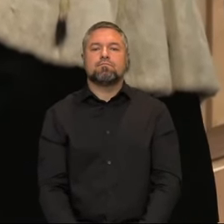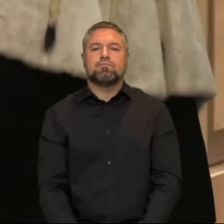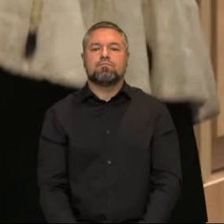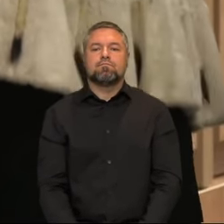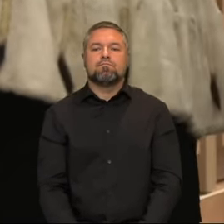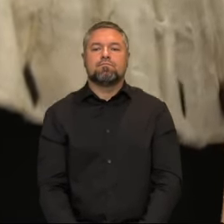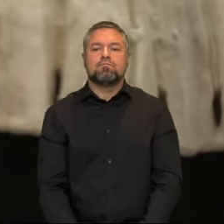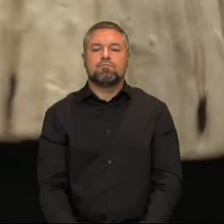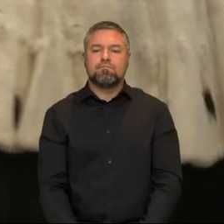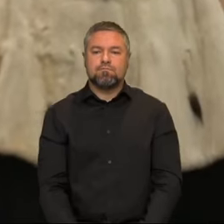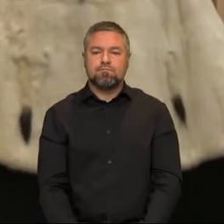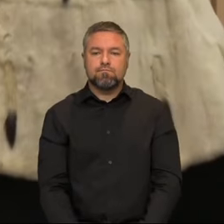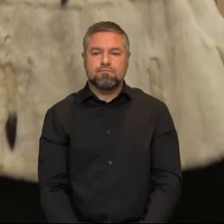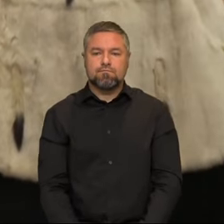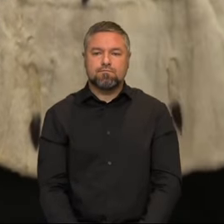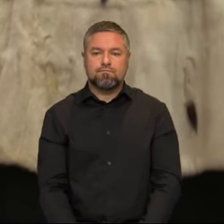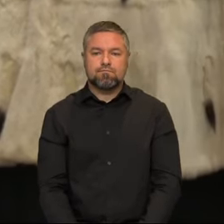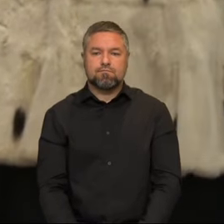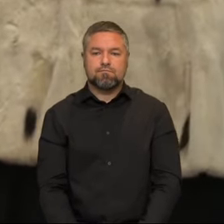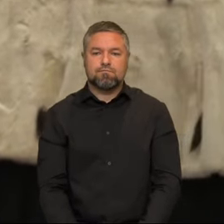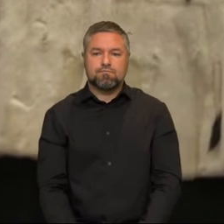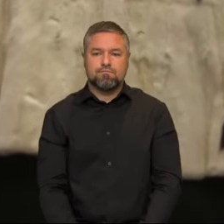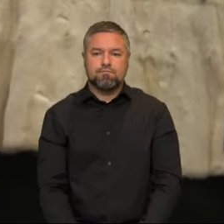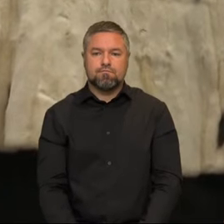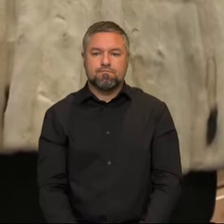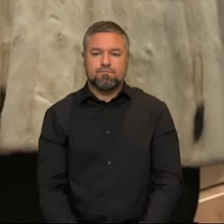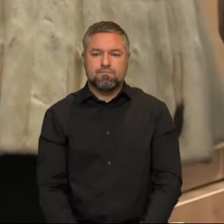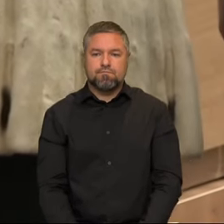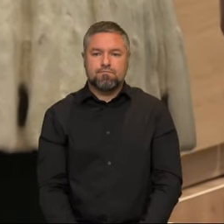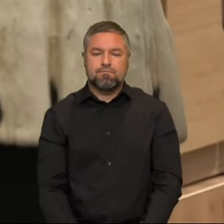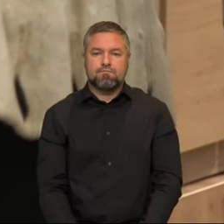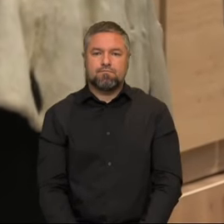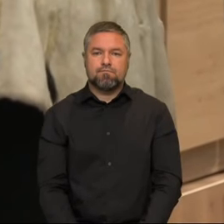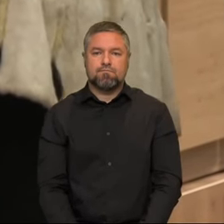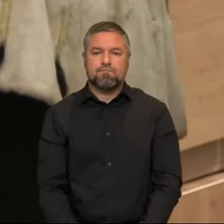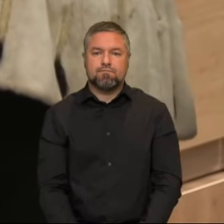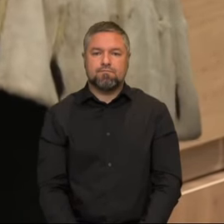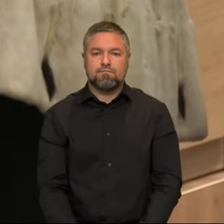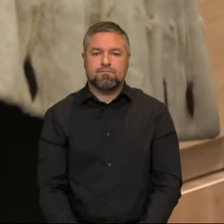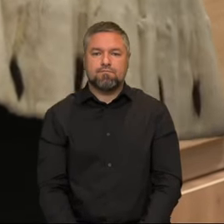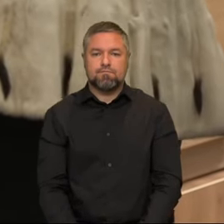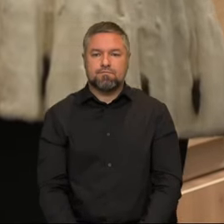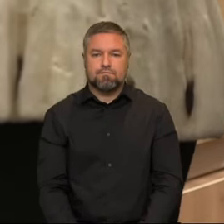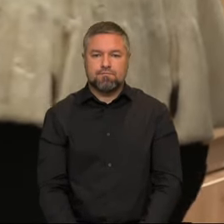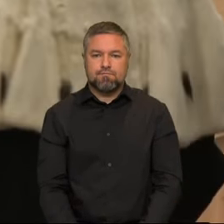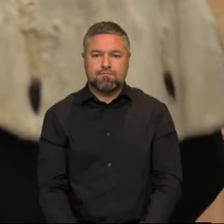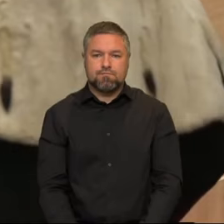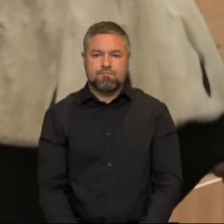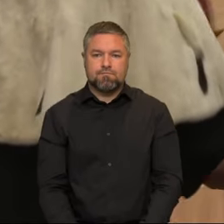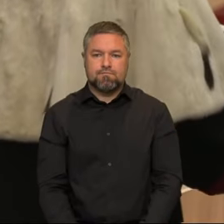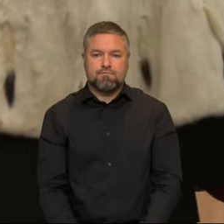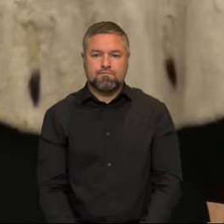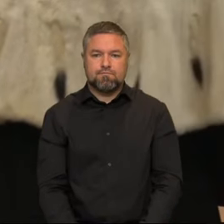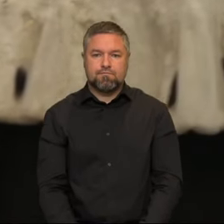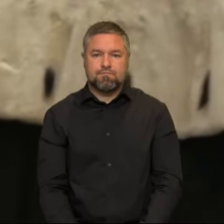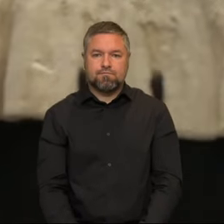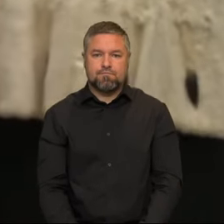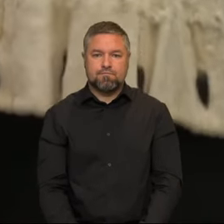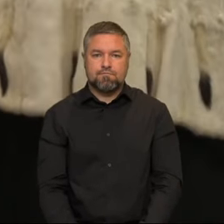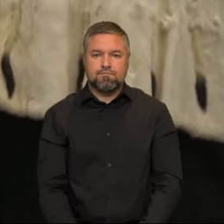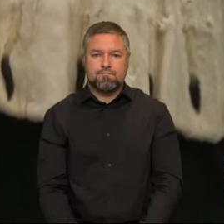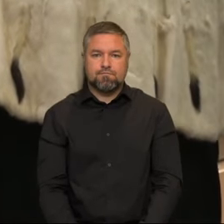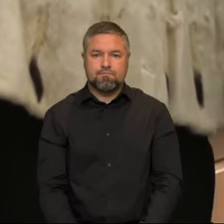pan studentem Politechniki. Pani Aleksandra Sierowska. Gratuluję pani, że jest pani studentką Politechniki Łódzkiej. Pani Julia